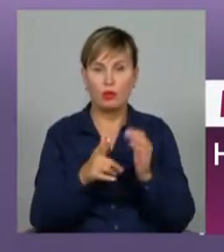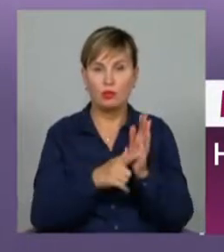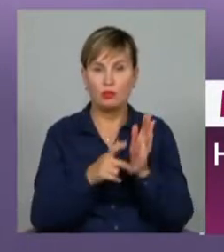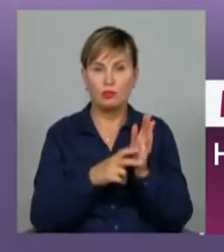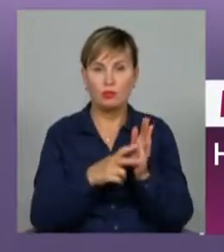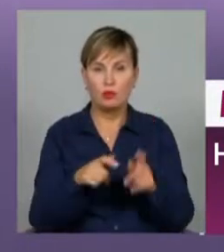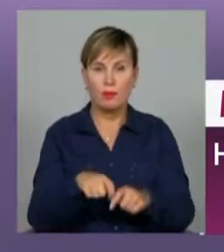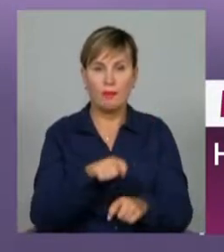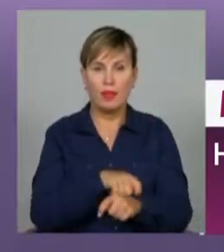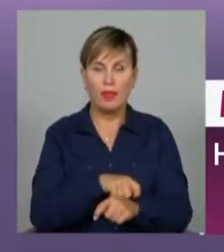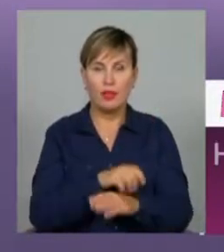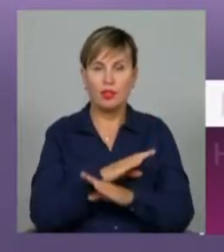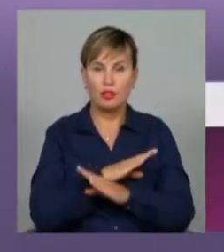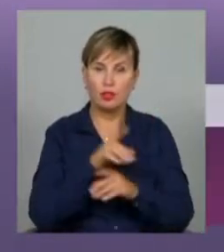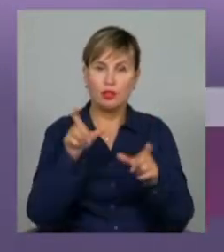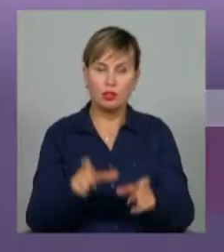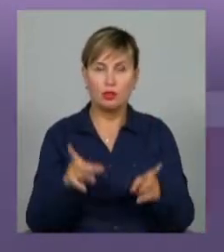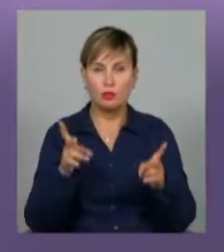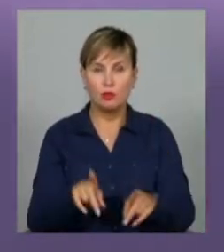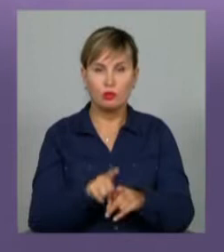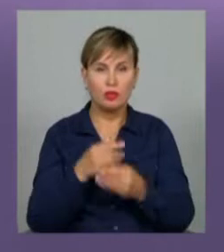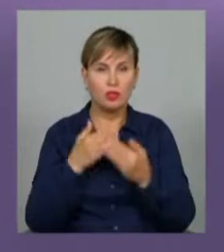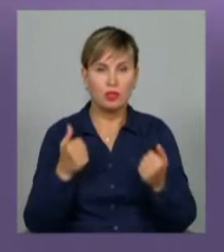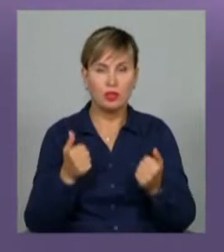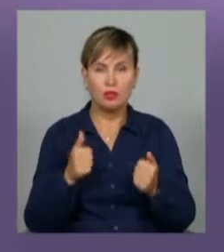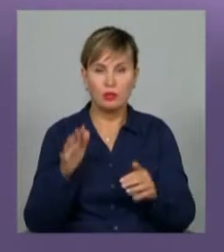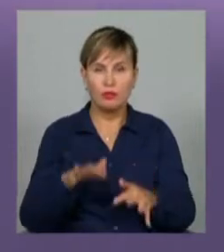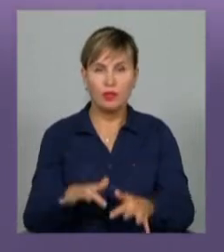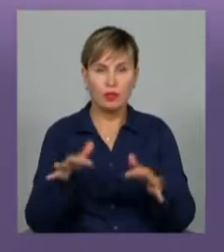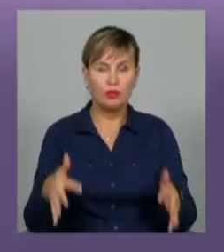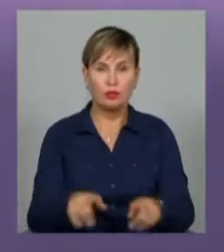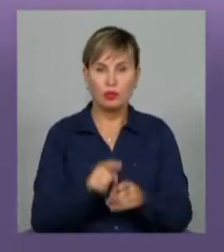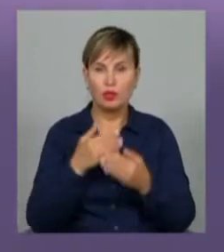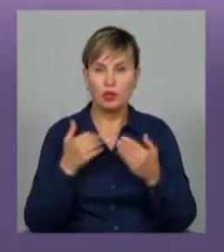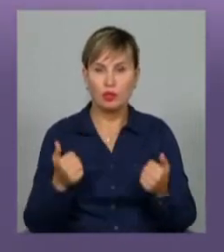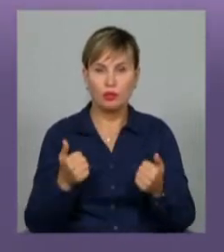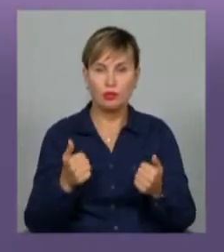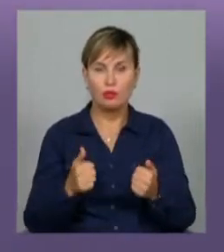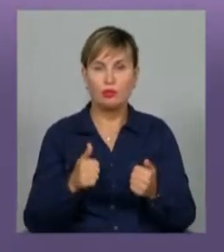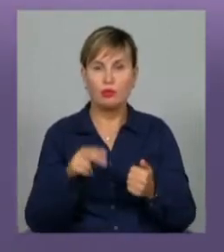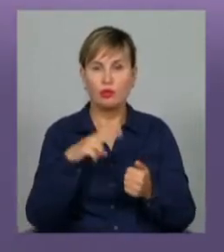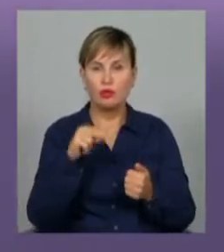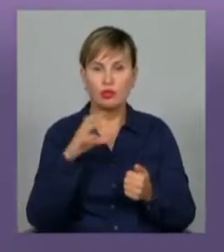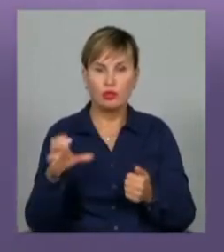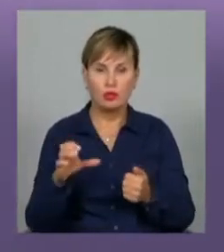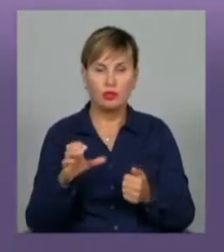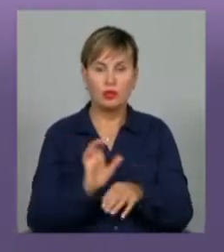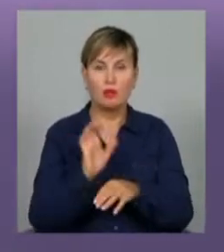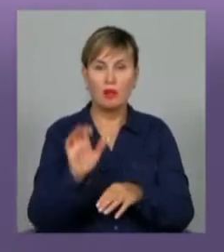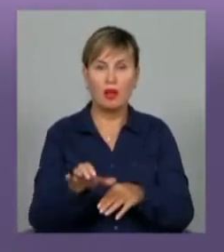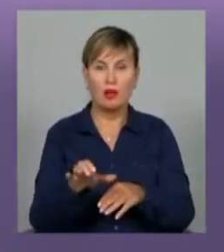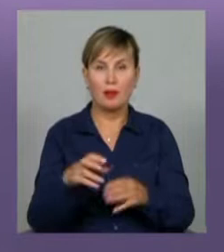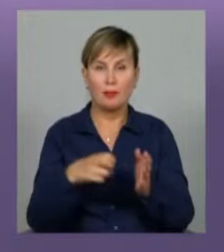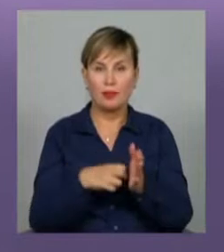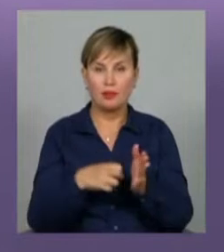метров. Жертв и пострадавших нет, угрозы подтопления населенных пунктов не имеется. Департамент МЧС направил письмо